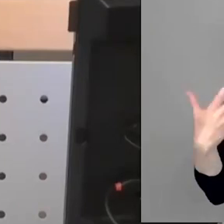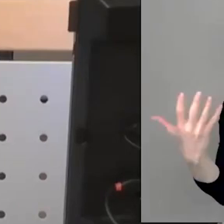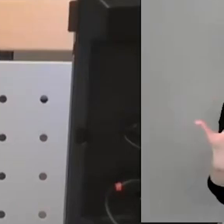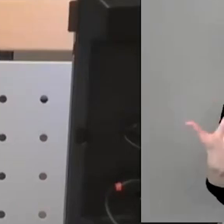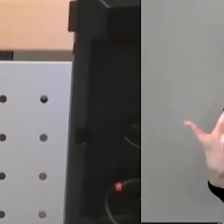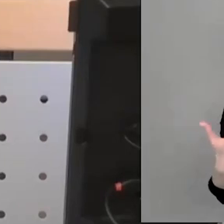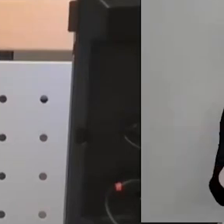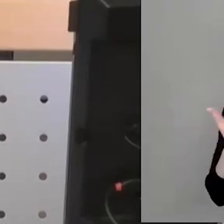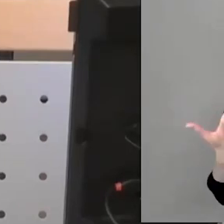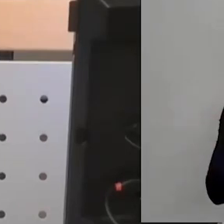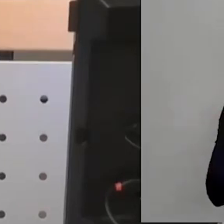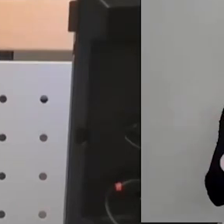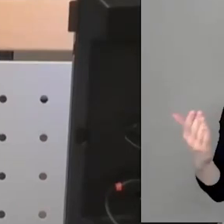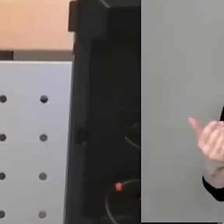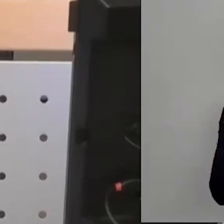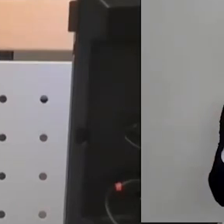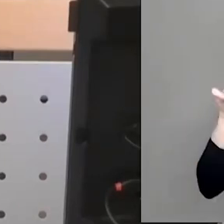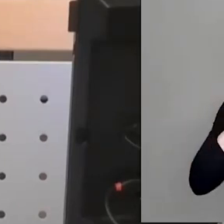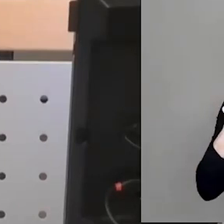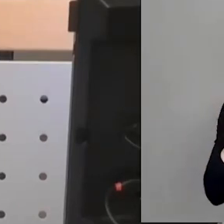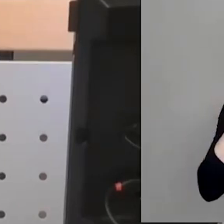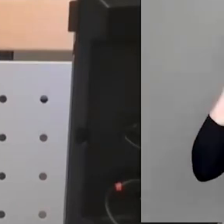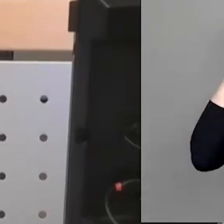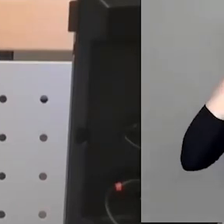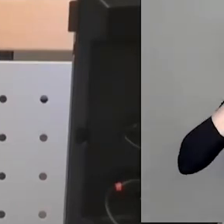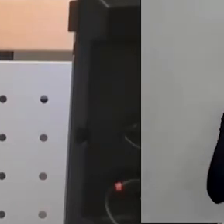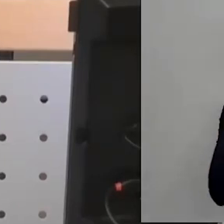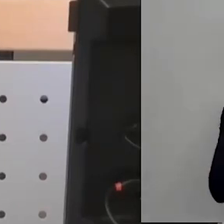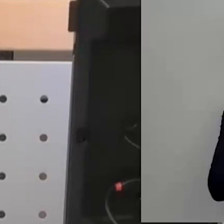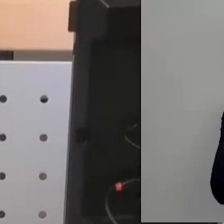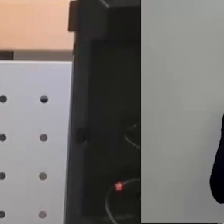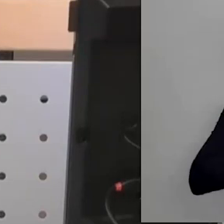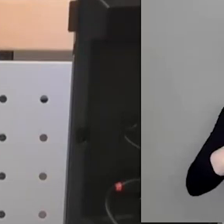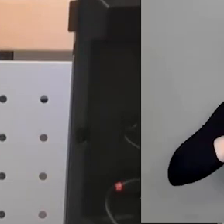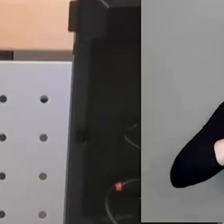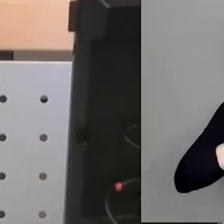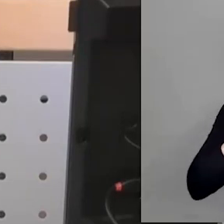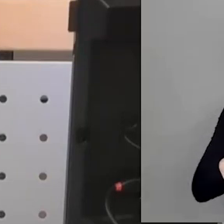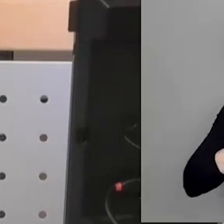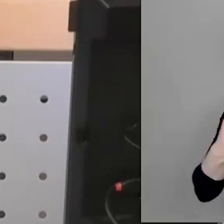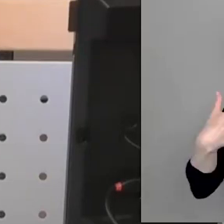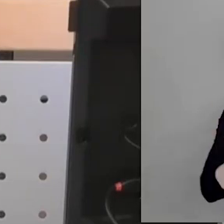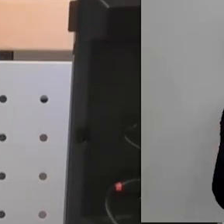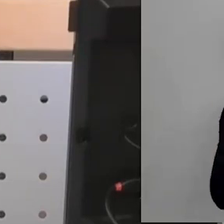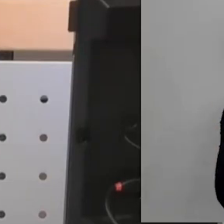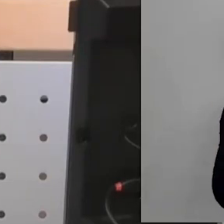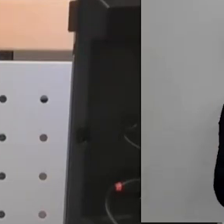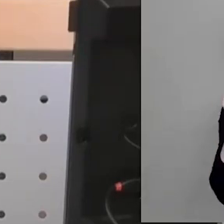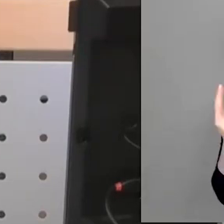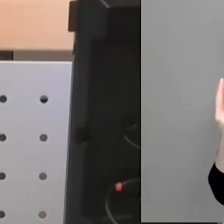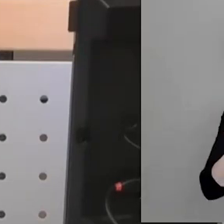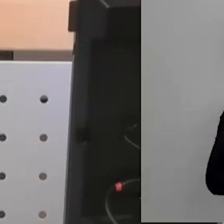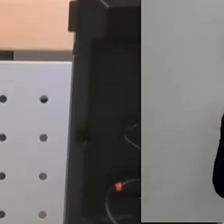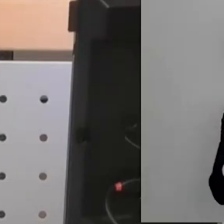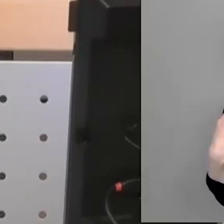die für den Schulunterricht und für die unterrichtsfreie Zeit attraktiv sind. Sie sind wichtiger Unterrichtsraum und ein Ort für Freistunden,